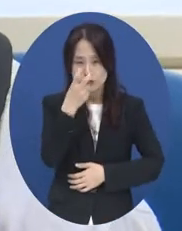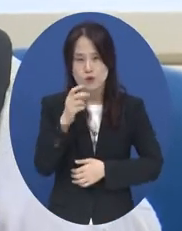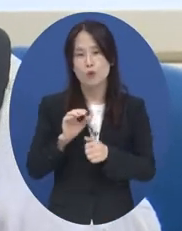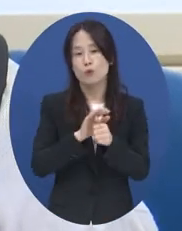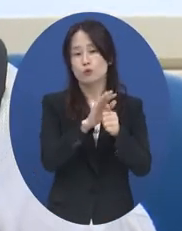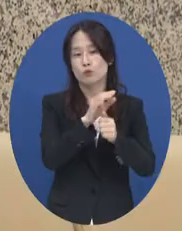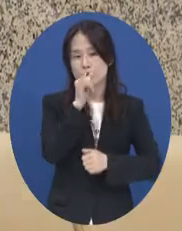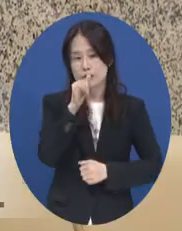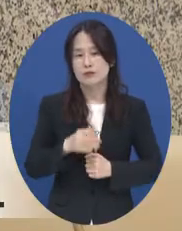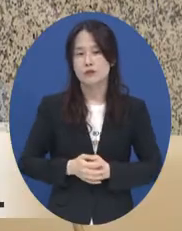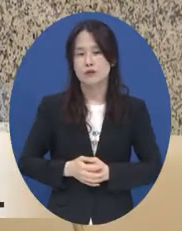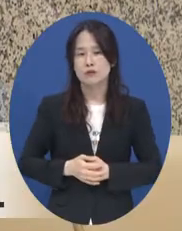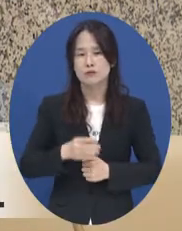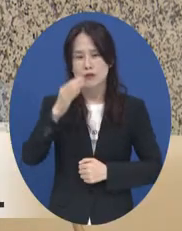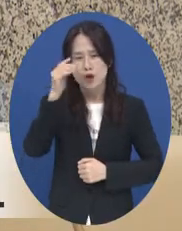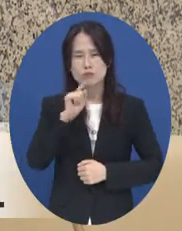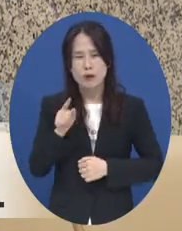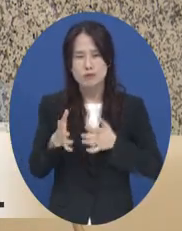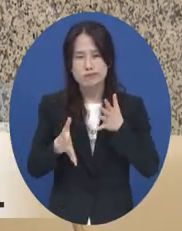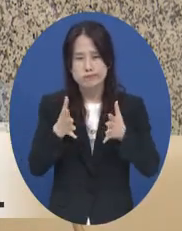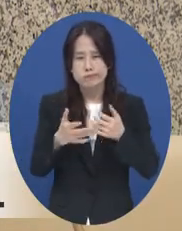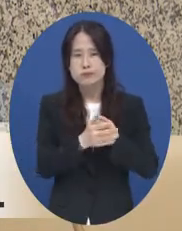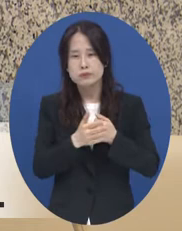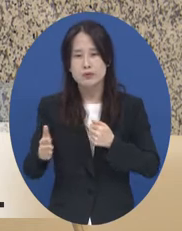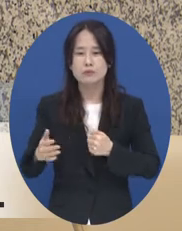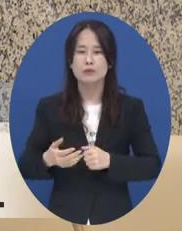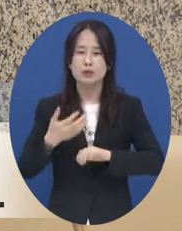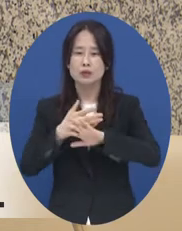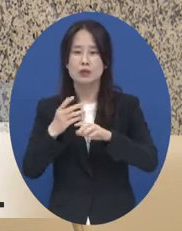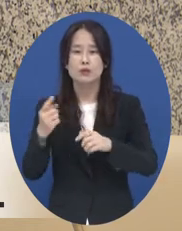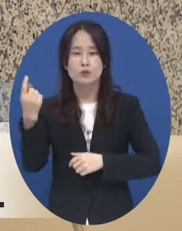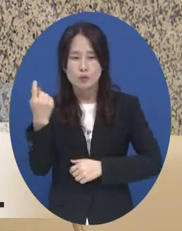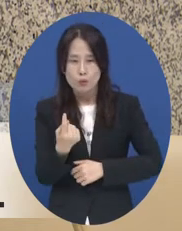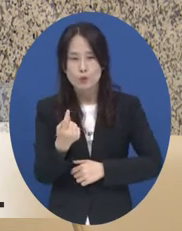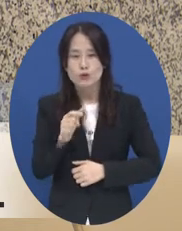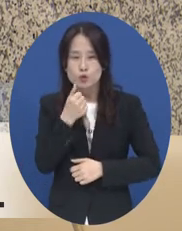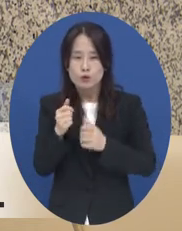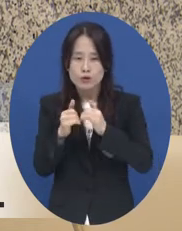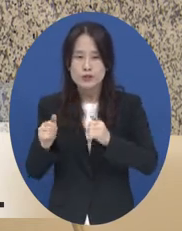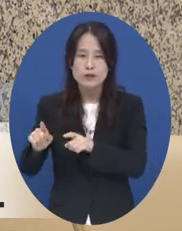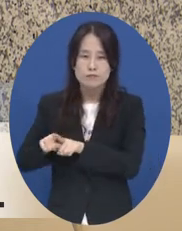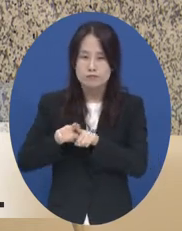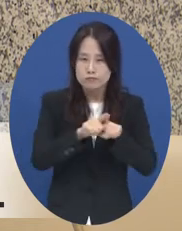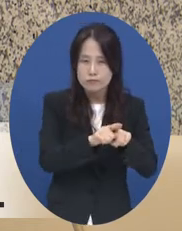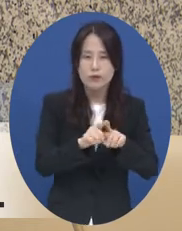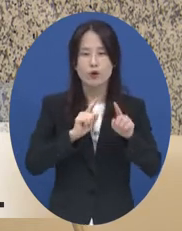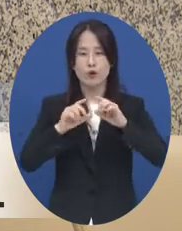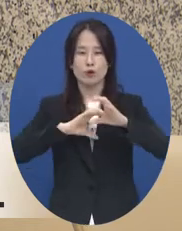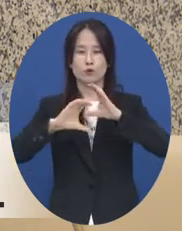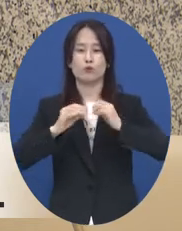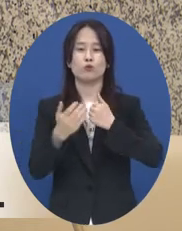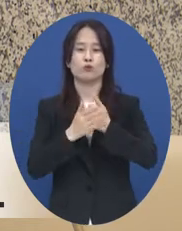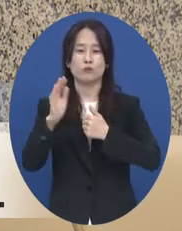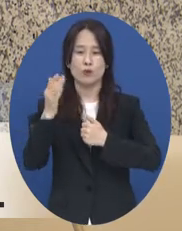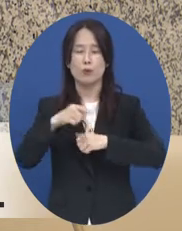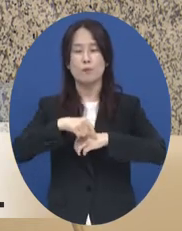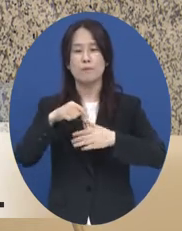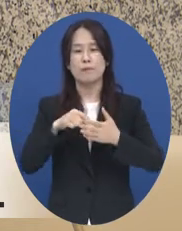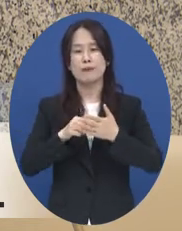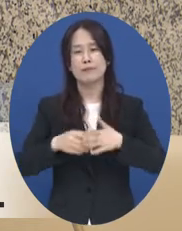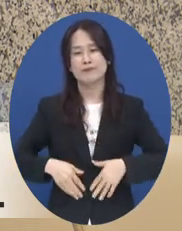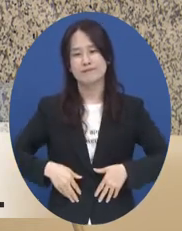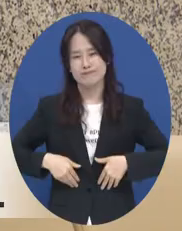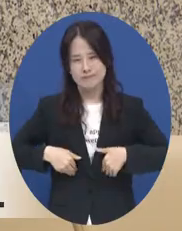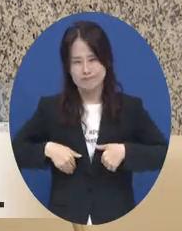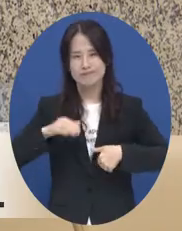돕습니다 넘버 서는 뭐다 에 압출 사람의 극우 가 안정된 그대 떠난 그러고 증오의 마음을 걸은 끙끙 입힐 것 가